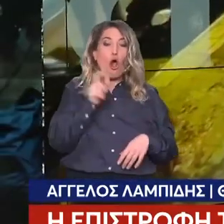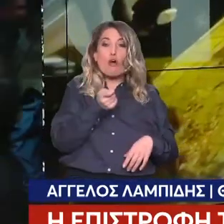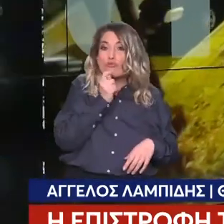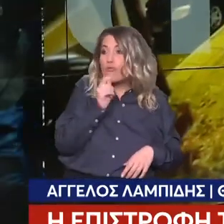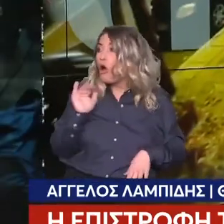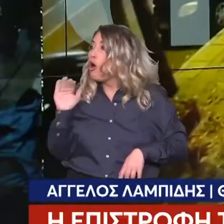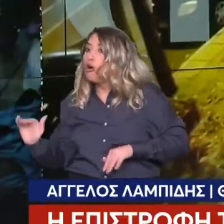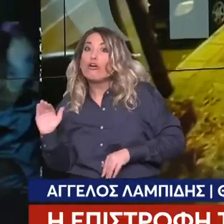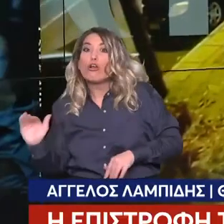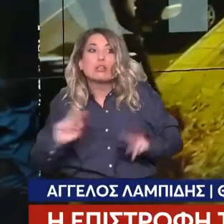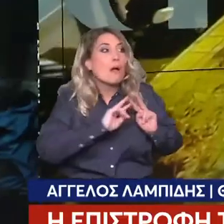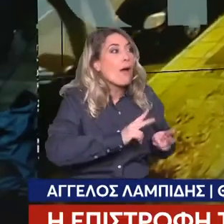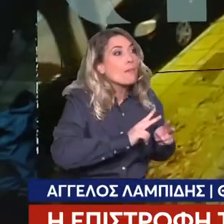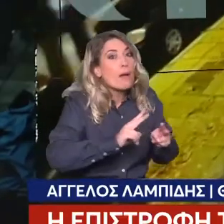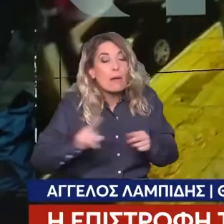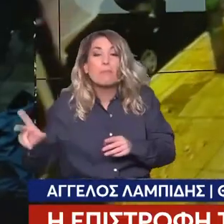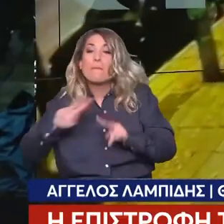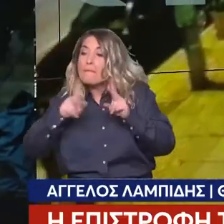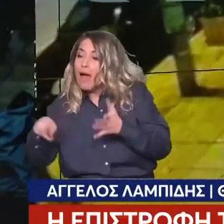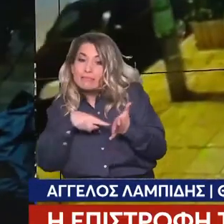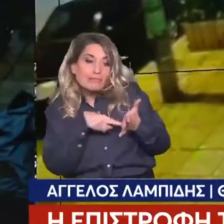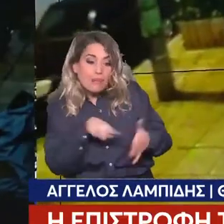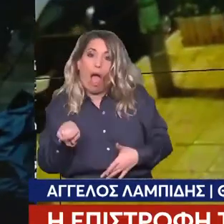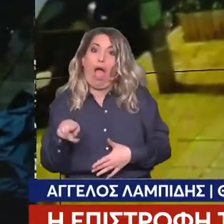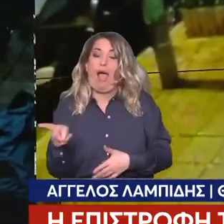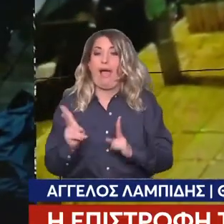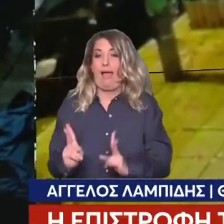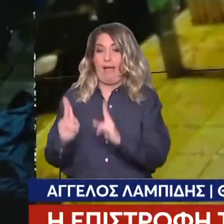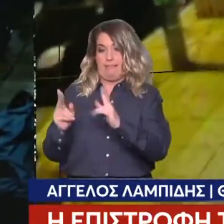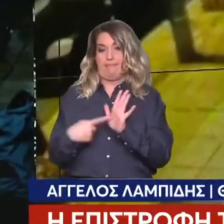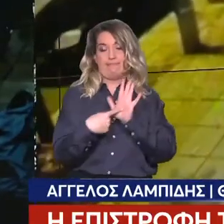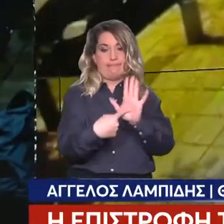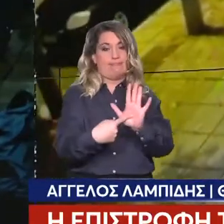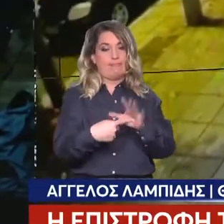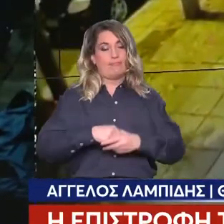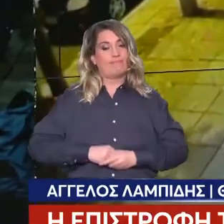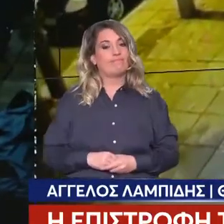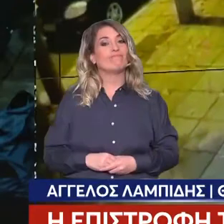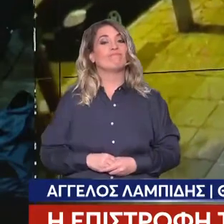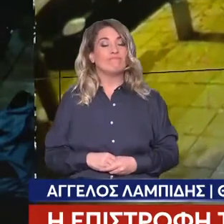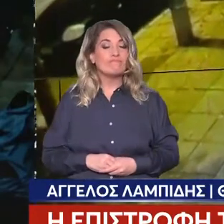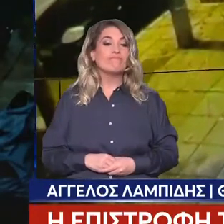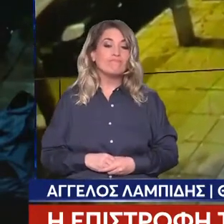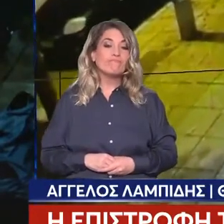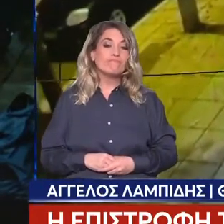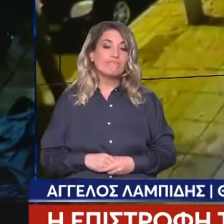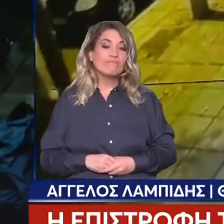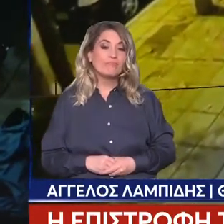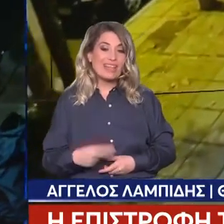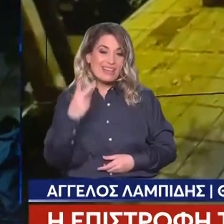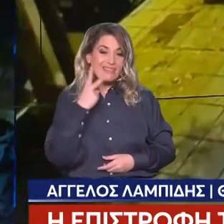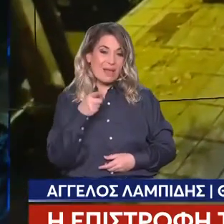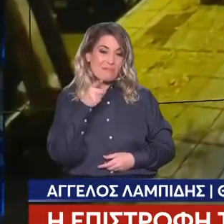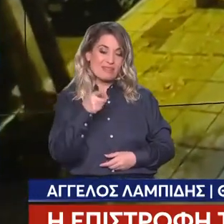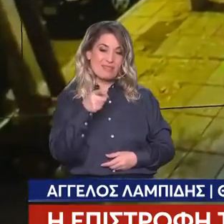συγκλονιστικό, γιατί δείχνει πόσο ο άνθρωπος αυτός έχει στήσει όλη την ιστορία. Φαίνεται καταρχήν σε ένα σημείο του πλάνου η ημερομηνία. Την έχουμε